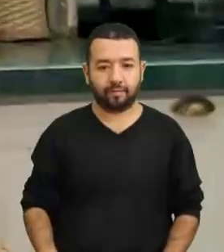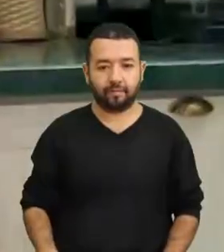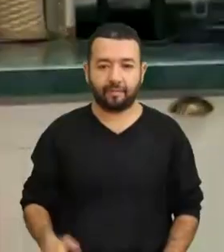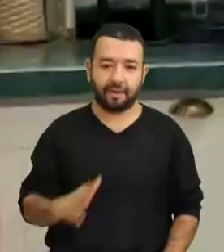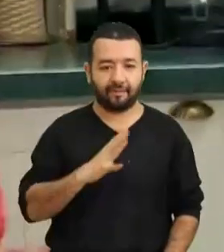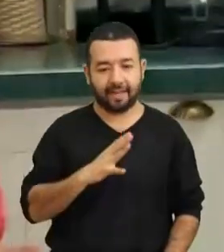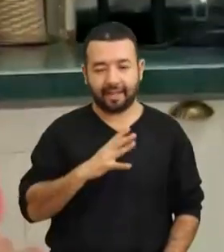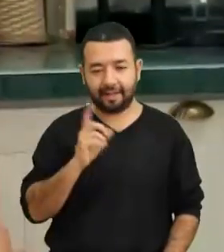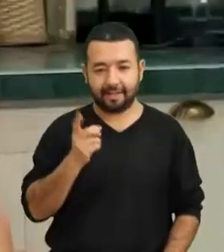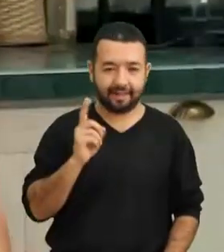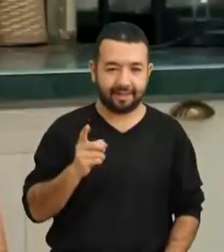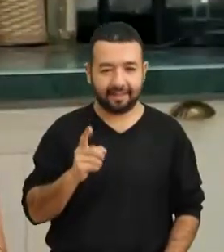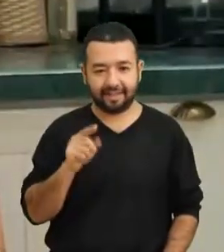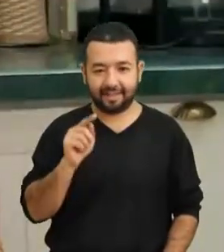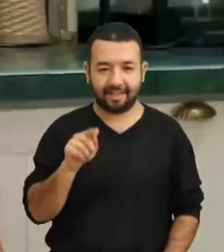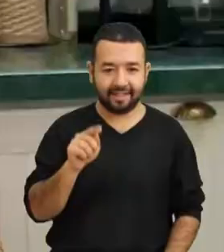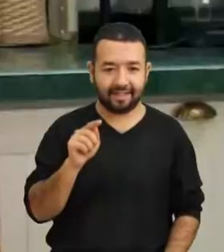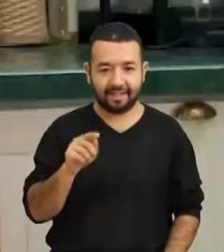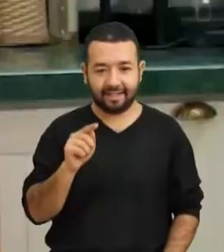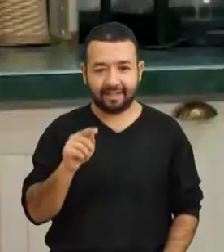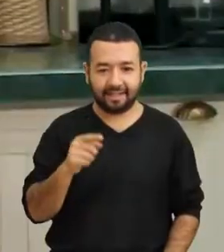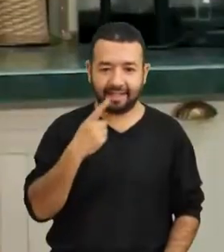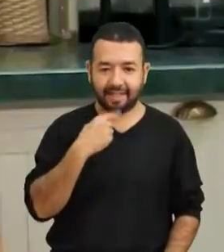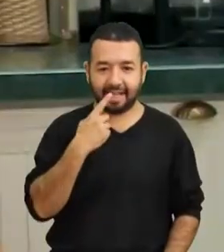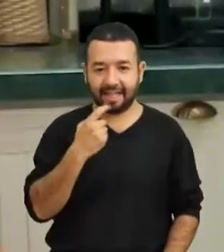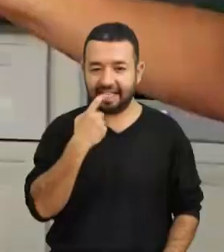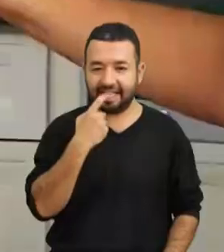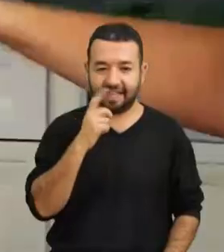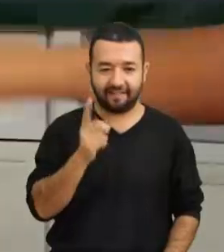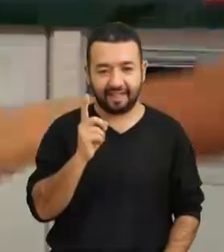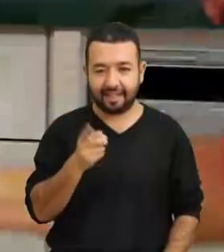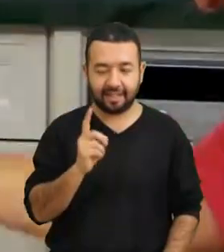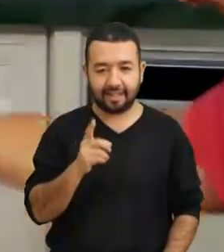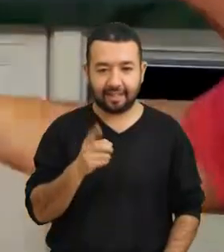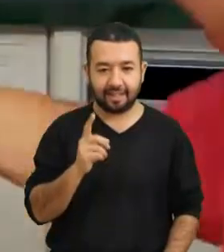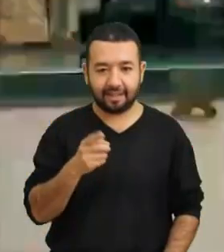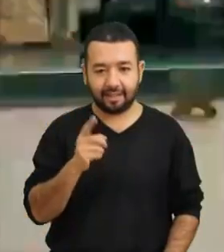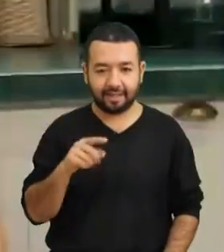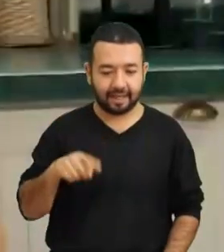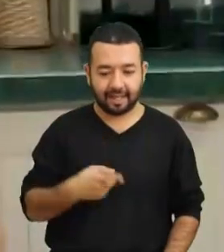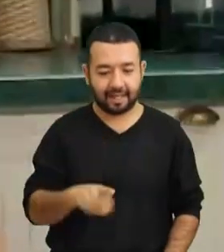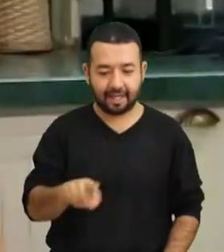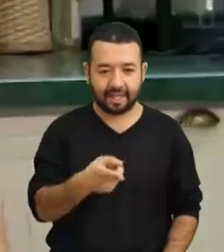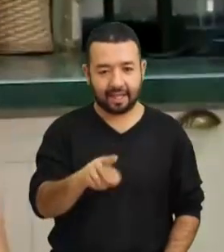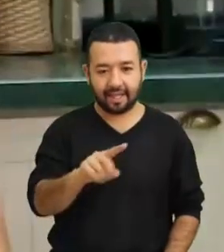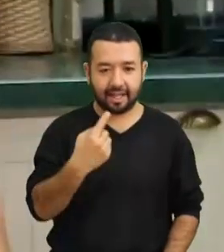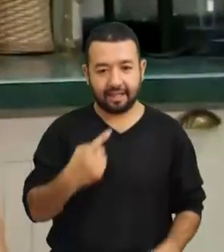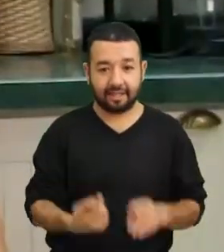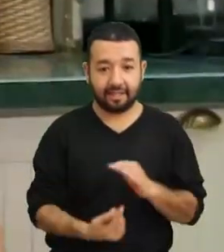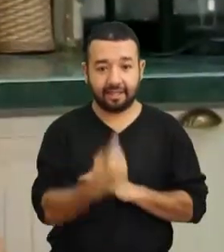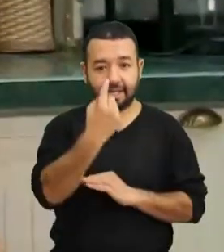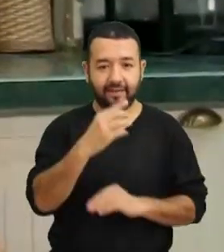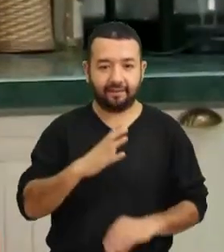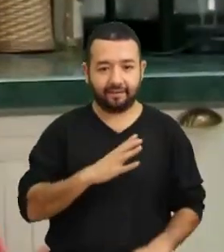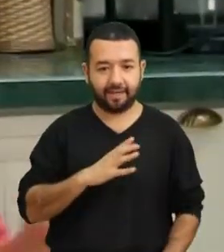Var ya... ...senin bu tatlı dilin var ya... ...bu fitonu bile böyle